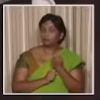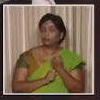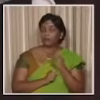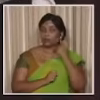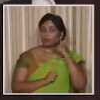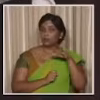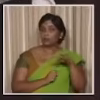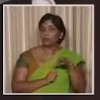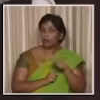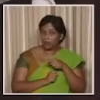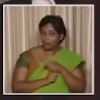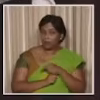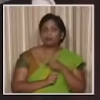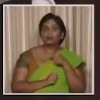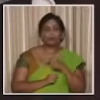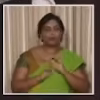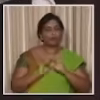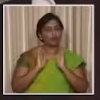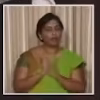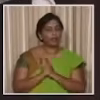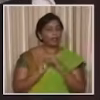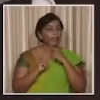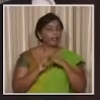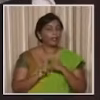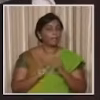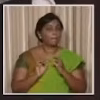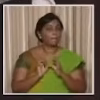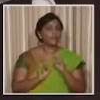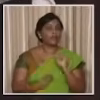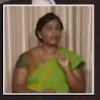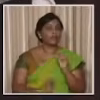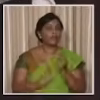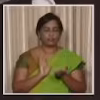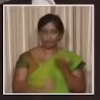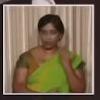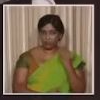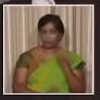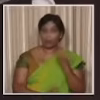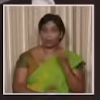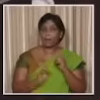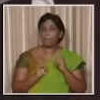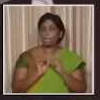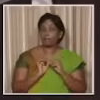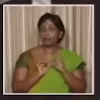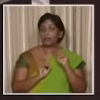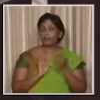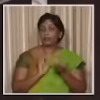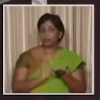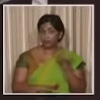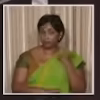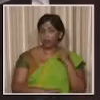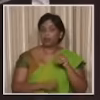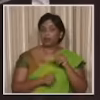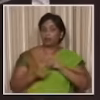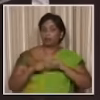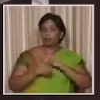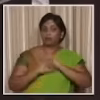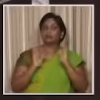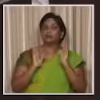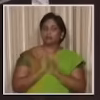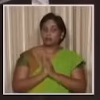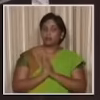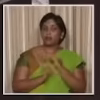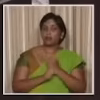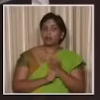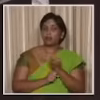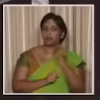අවතා භාවිතා කළා දිනවා. මේකේ මුළු එකතුව ගත්තොත් බිලියන 20කට වැඩි රුපියල් බිලියන 20කට වැඩි මේ ආයතන සියල්ලෙම